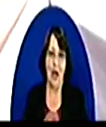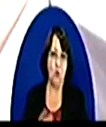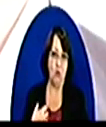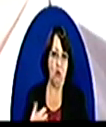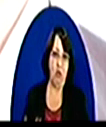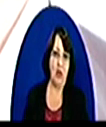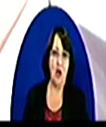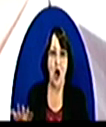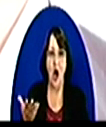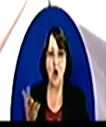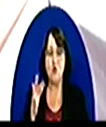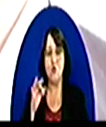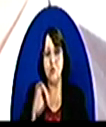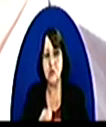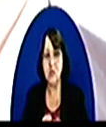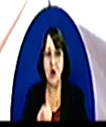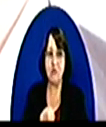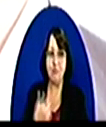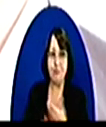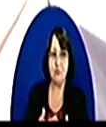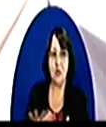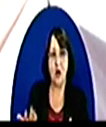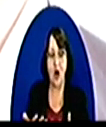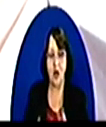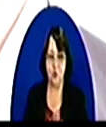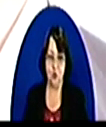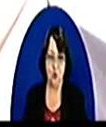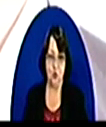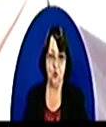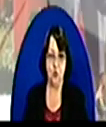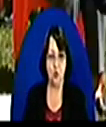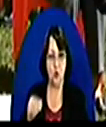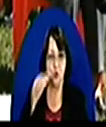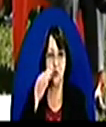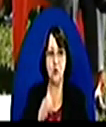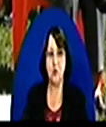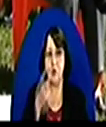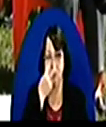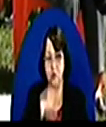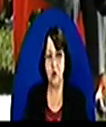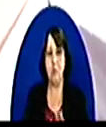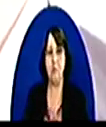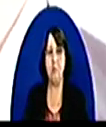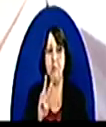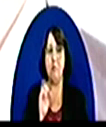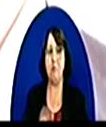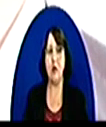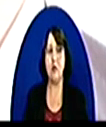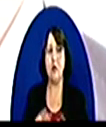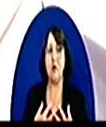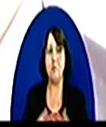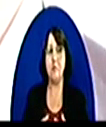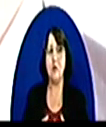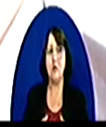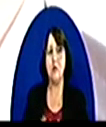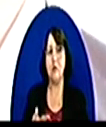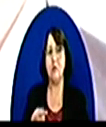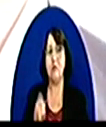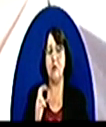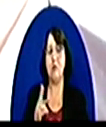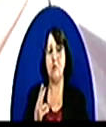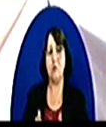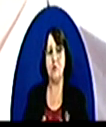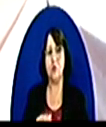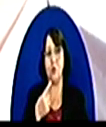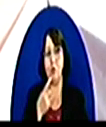идэг. Энэ зүйл дээр нь бол төлхөөрөө олох гэдэг утгаар нь хийж чадсан. Мал амьтны генетик төлөвчийн тухай хууль, энэ хуульд бол